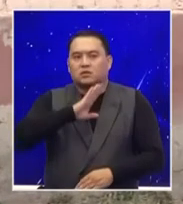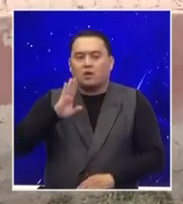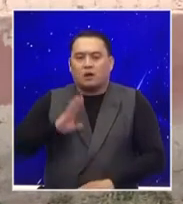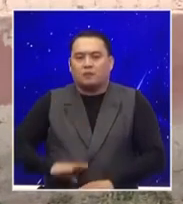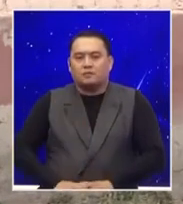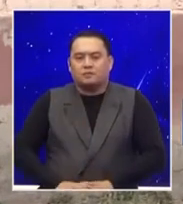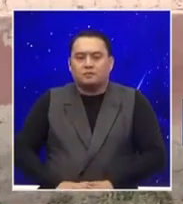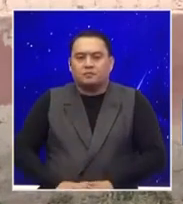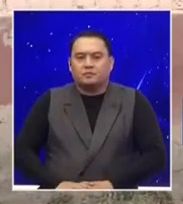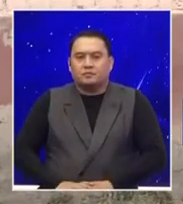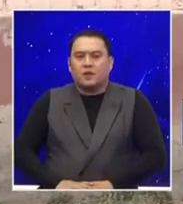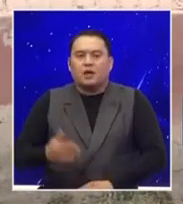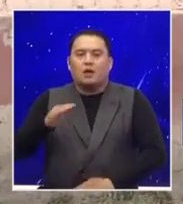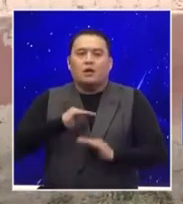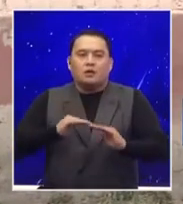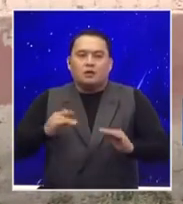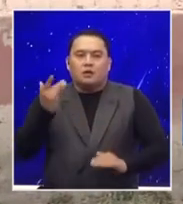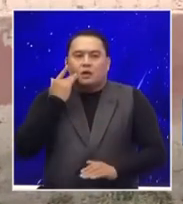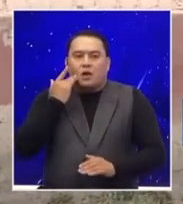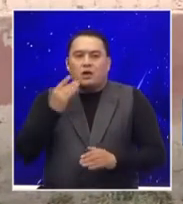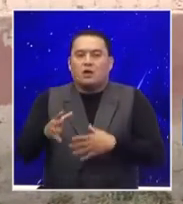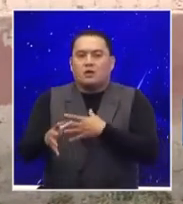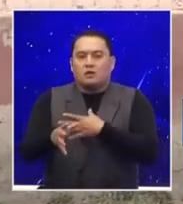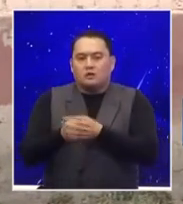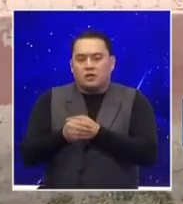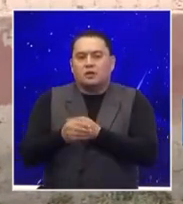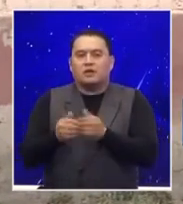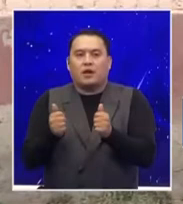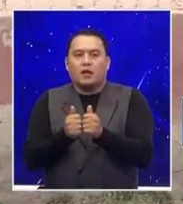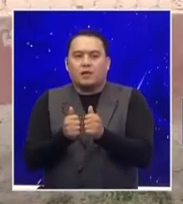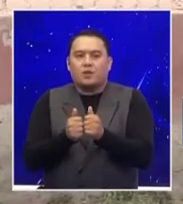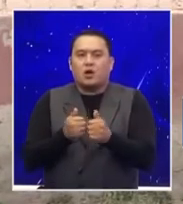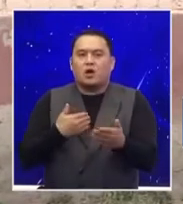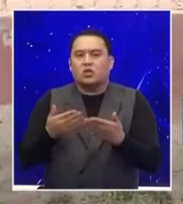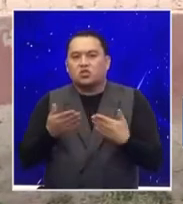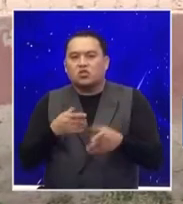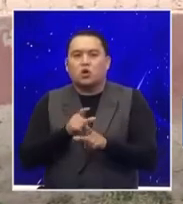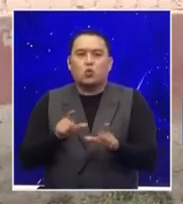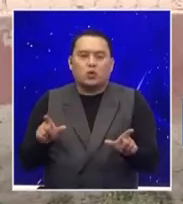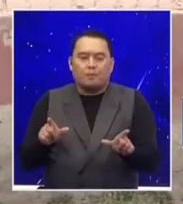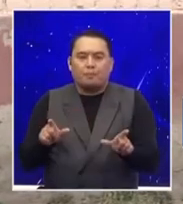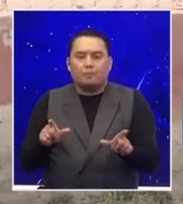всегда находился рядом с ним и всегда брал с него пример, отношение к людям,